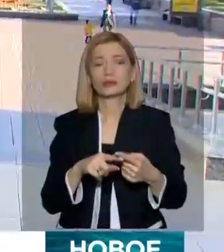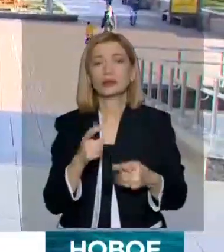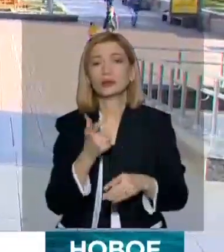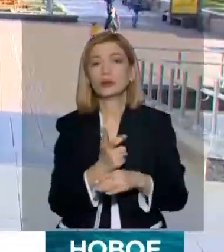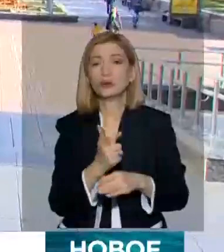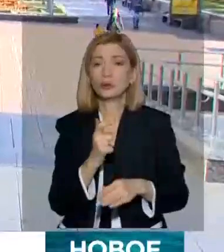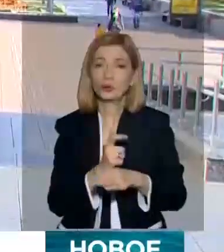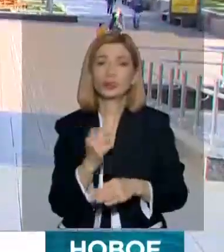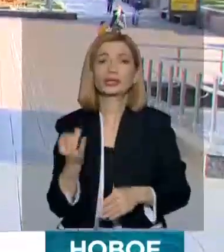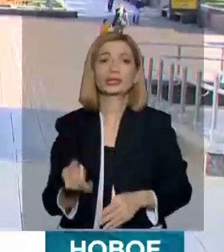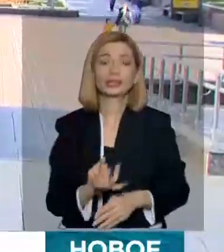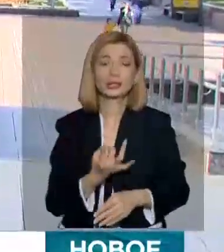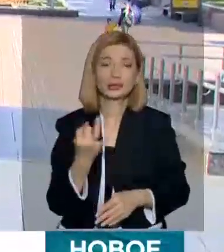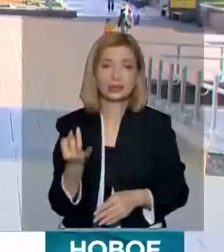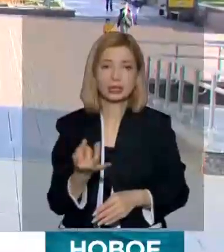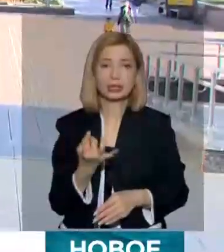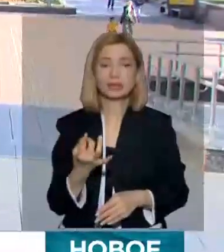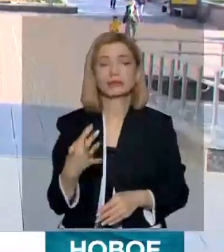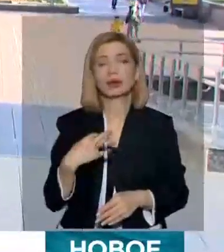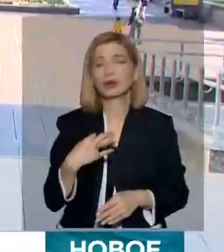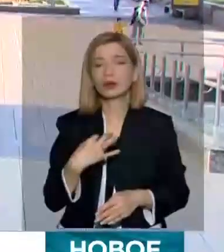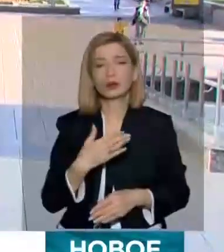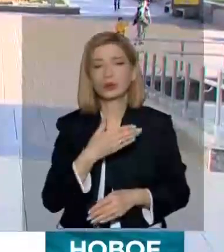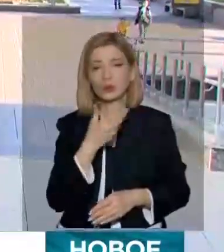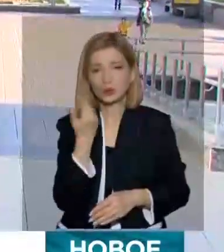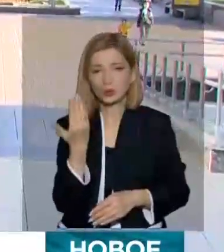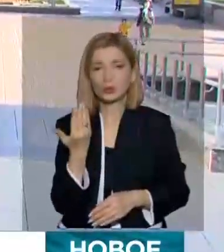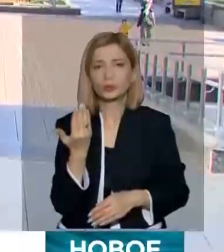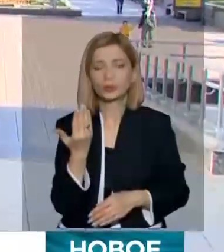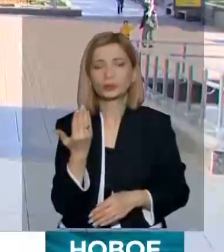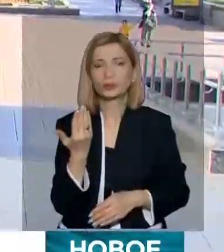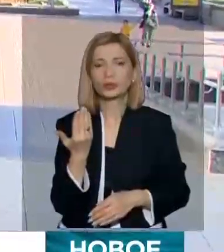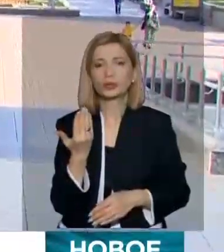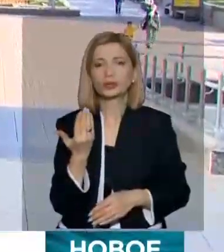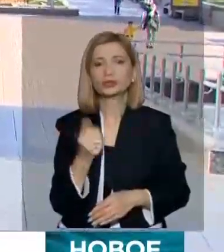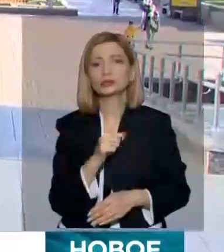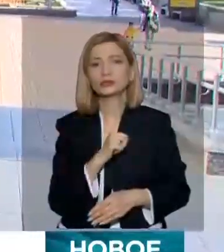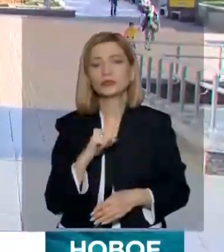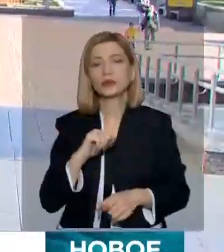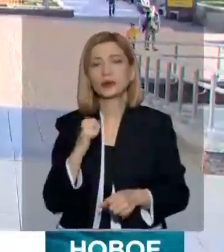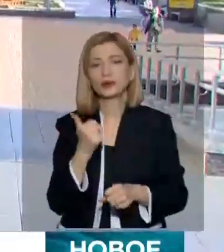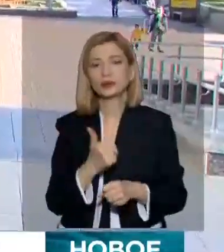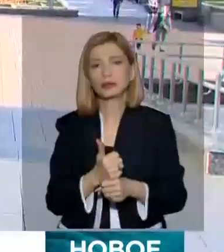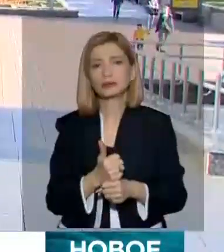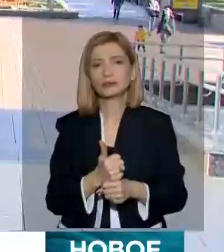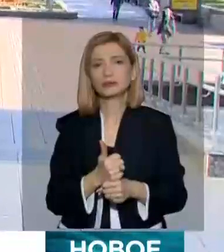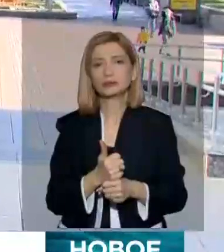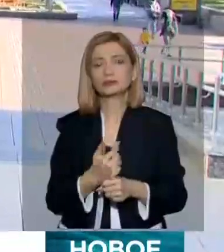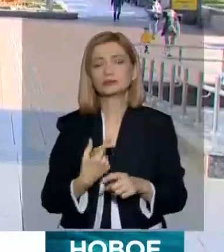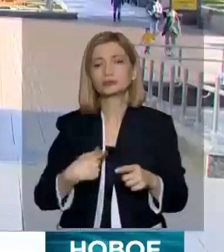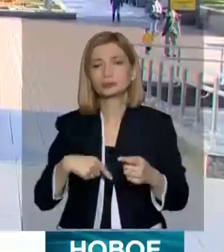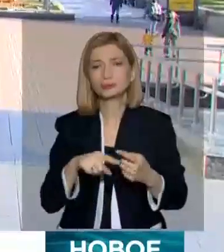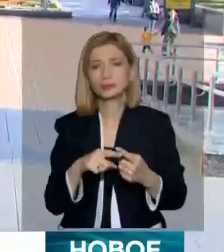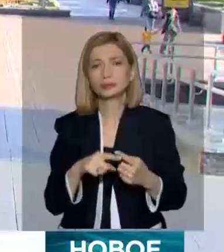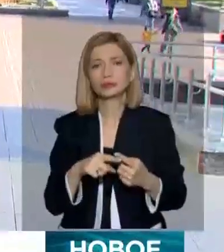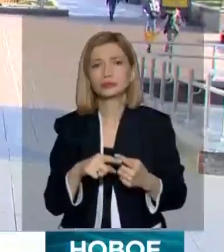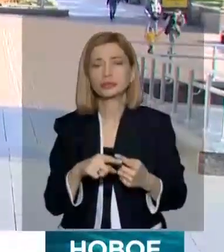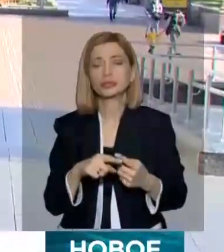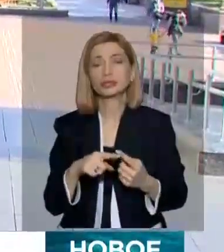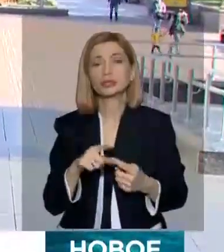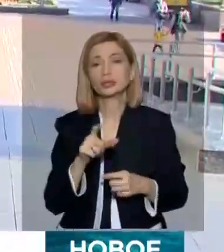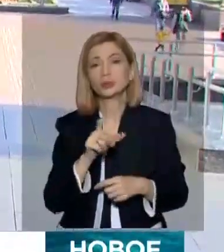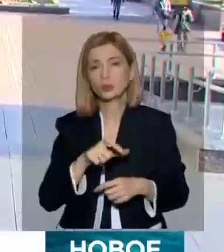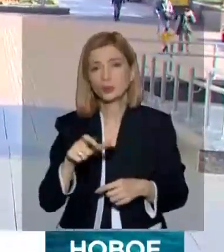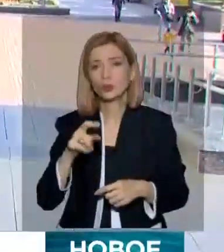очень интересует. Мы неравнодушны к этому. Ну, самое главное, наверное, как граждан